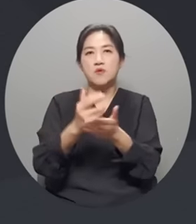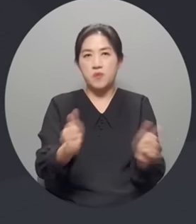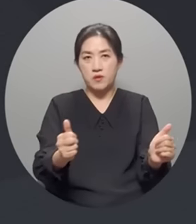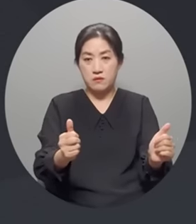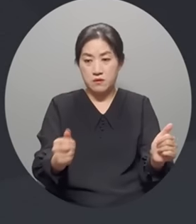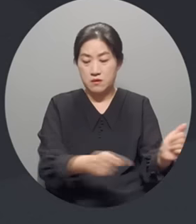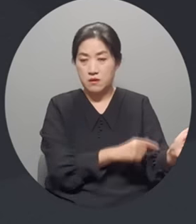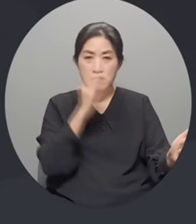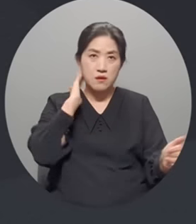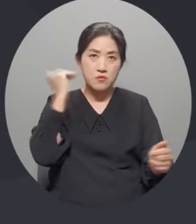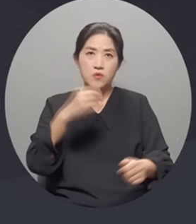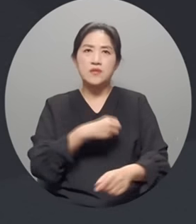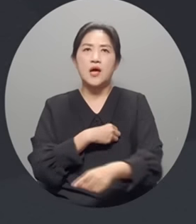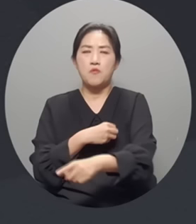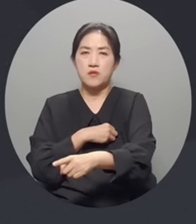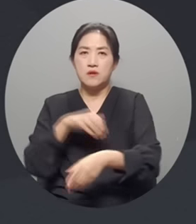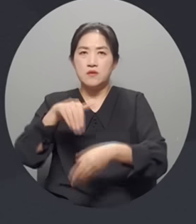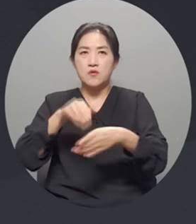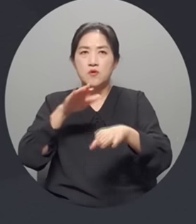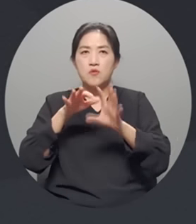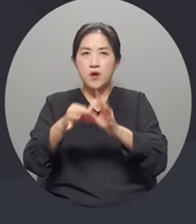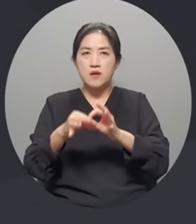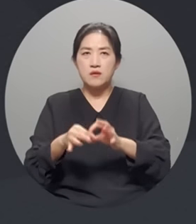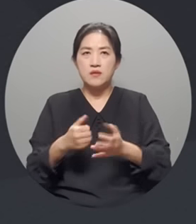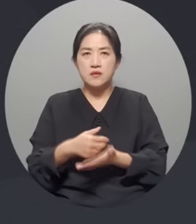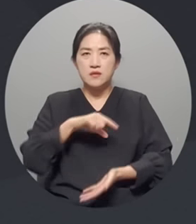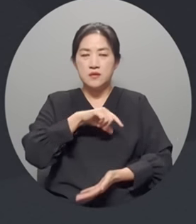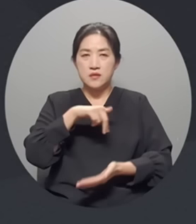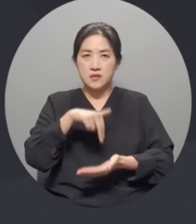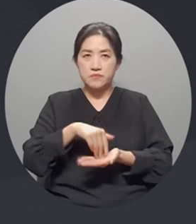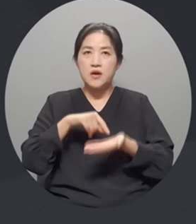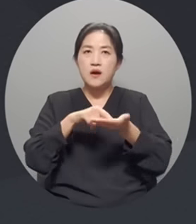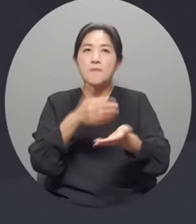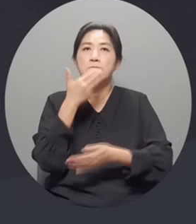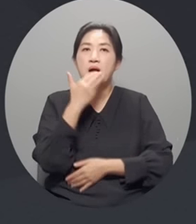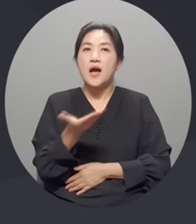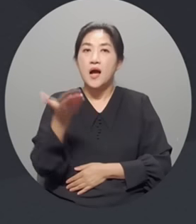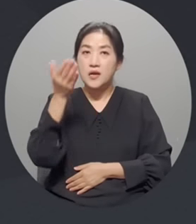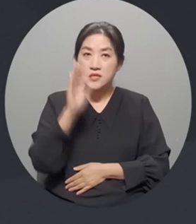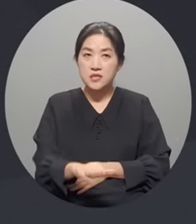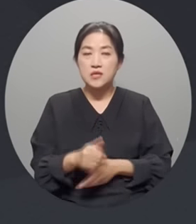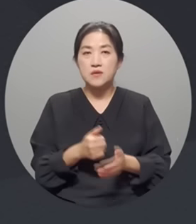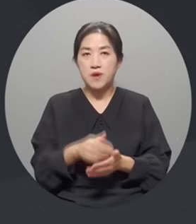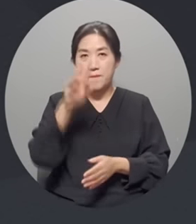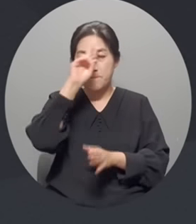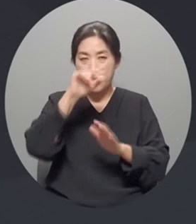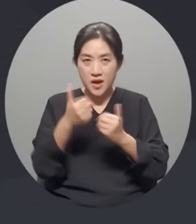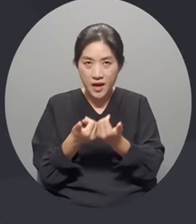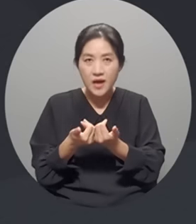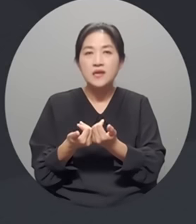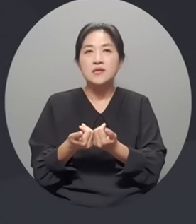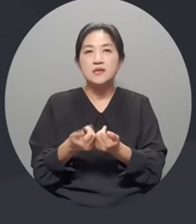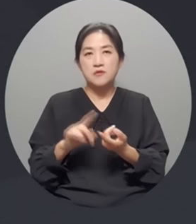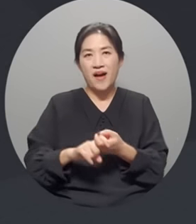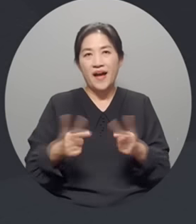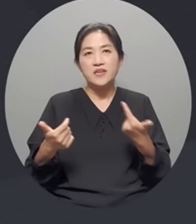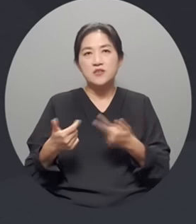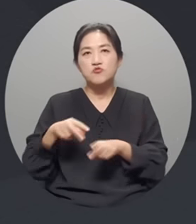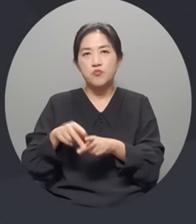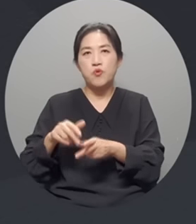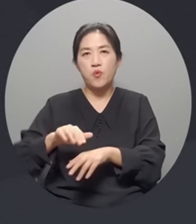재판부는 대통령도 당원이기 때문에 선거에 관한 단순한 의견 개진을 할 수 있지만 비박 후보 배제와 친박 후보 다수